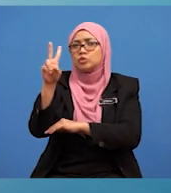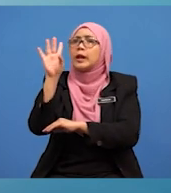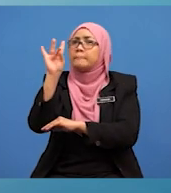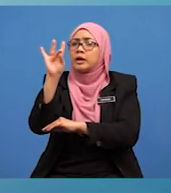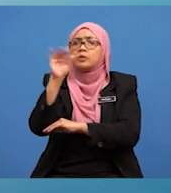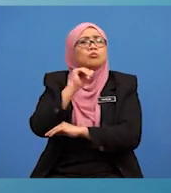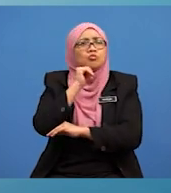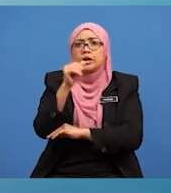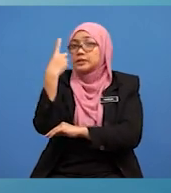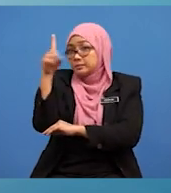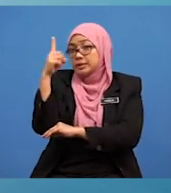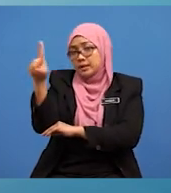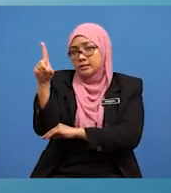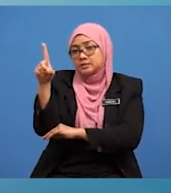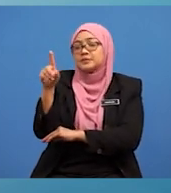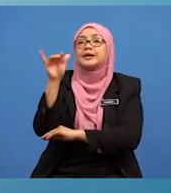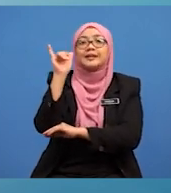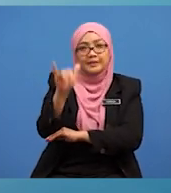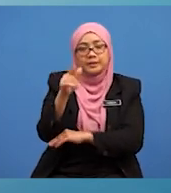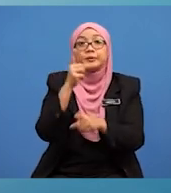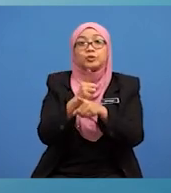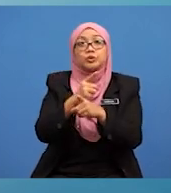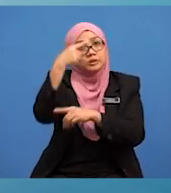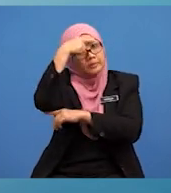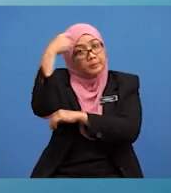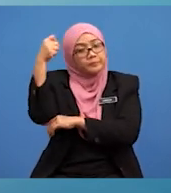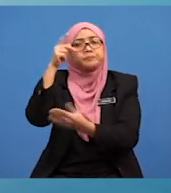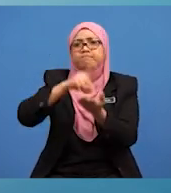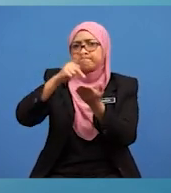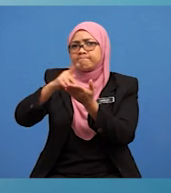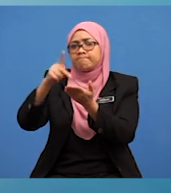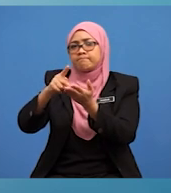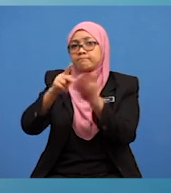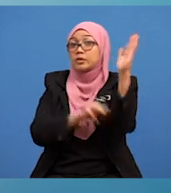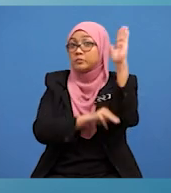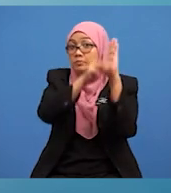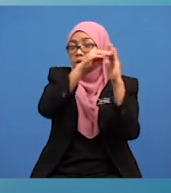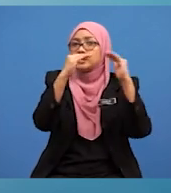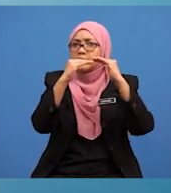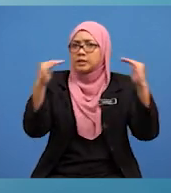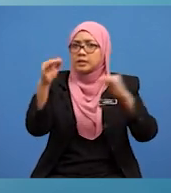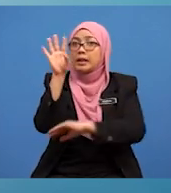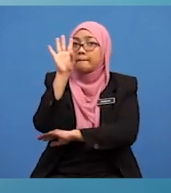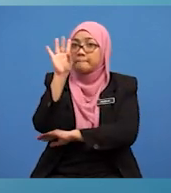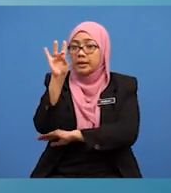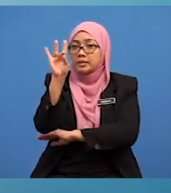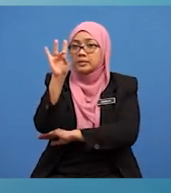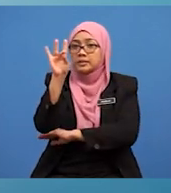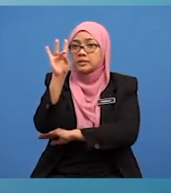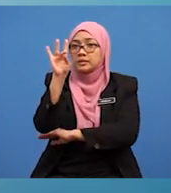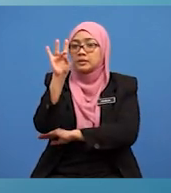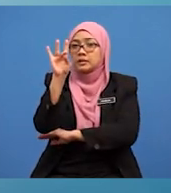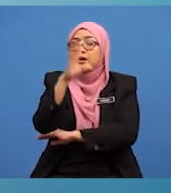Ya, betul. Kerana bilangan elektron maksimum di petala kedua hanya 8 dan elektron selebihnya disusun di